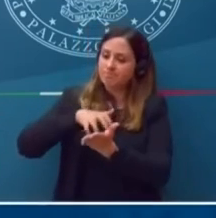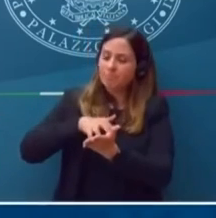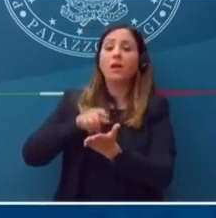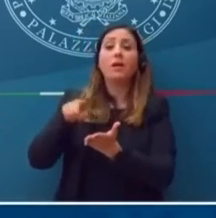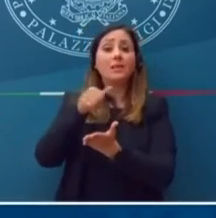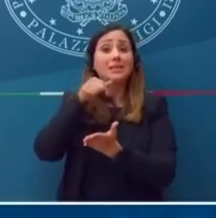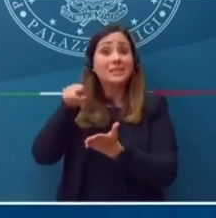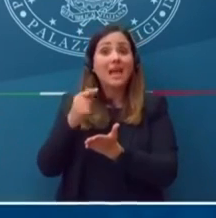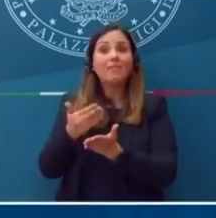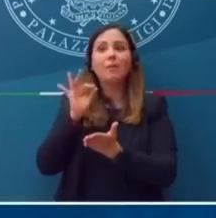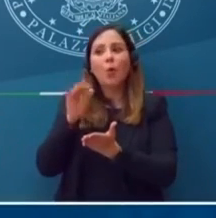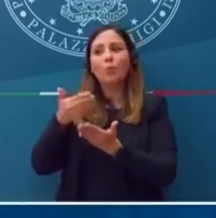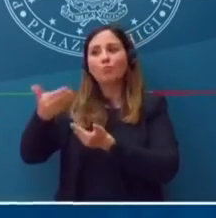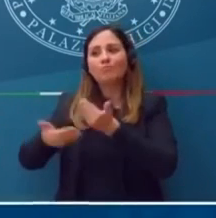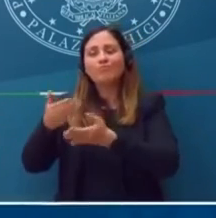da parte della Commissione.